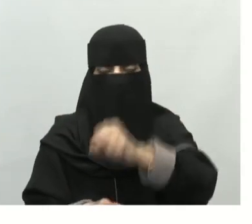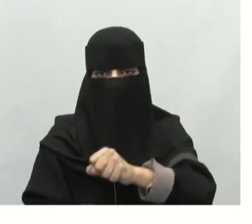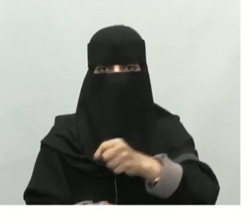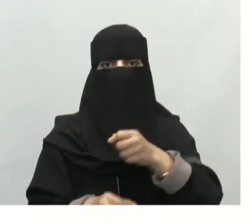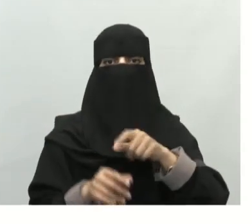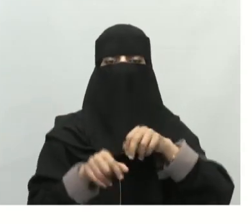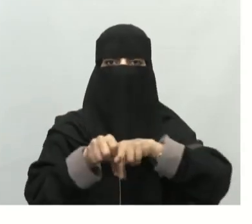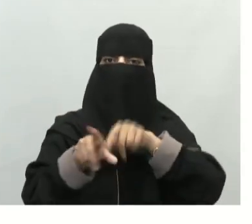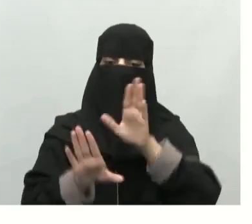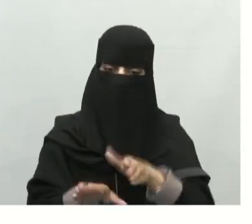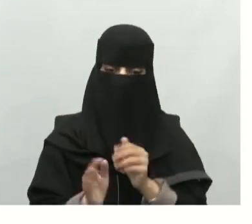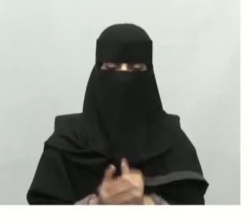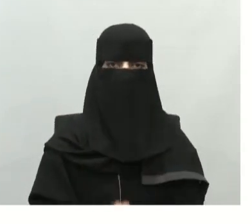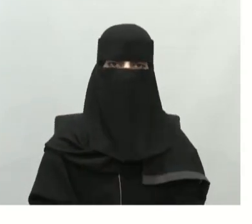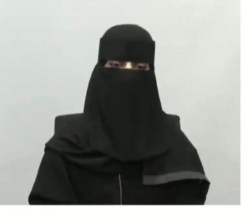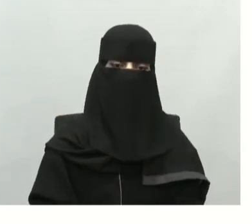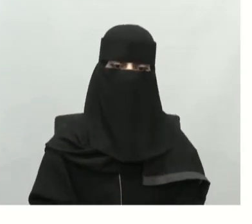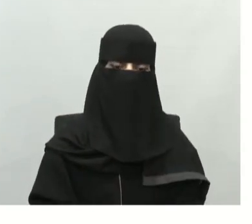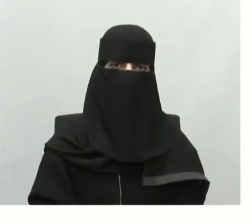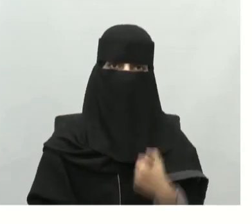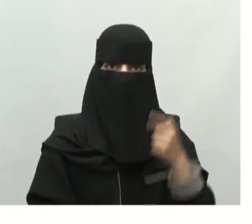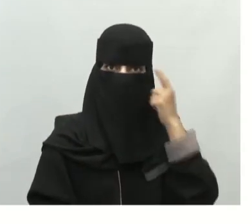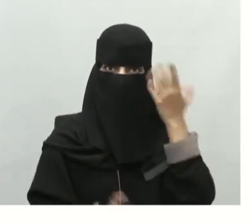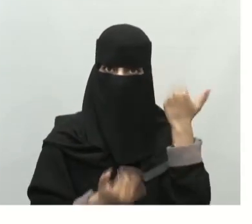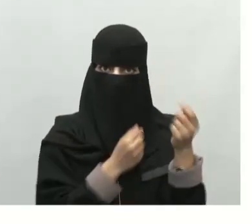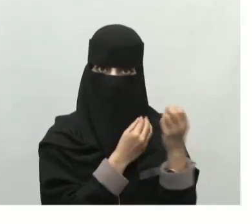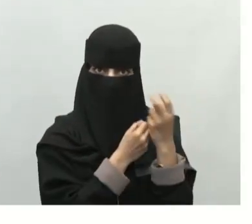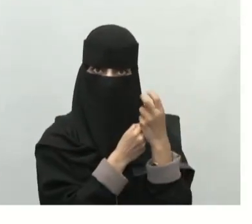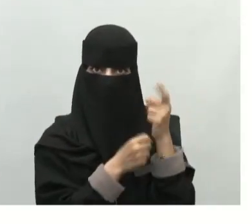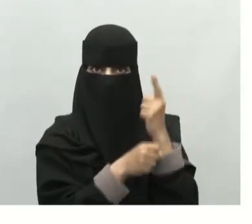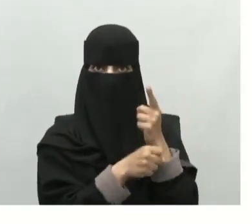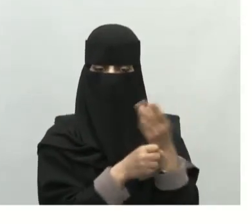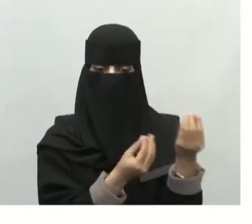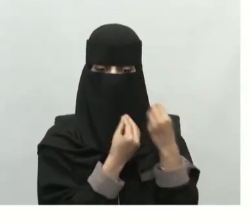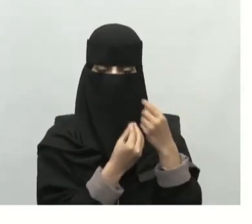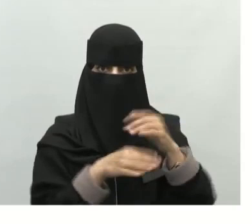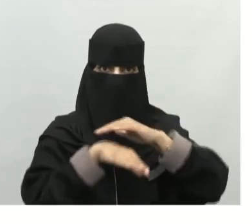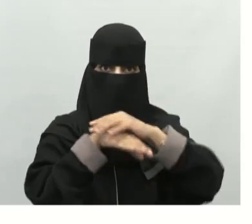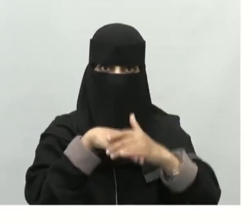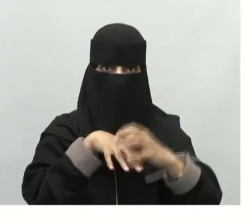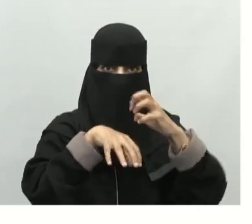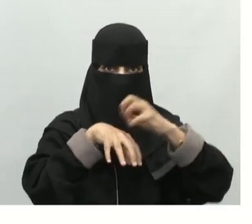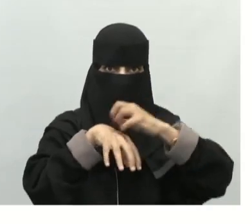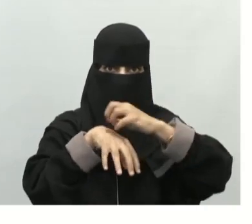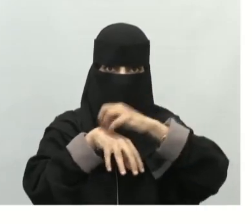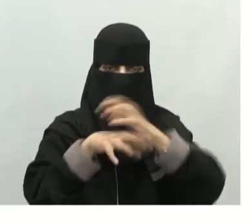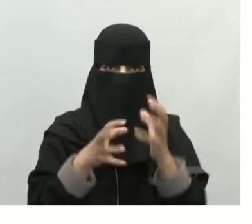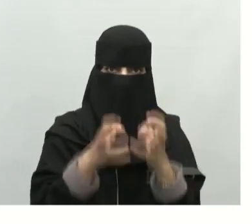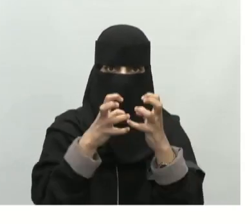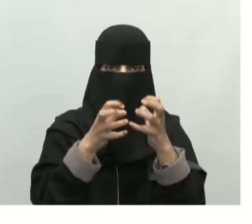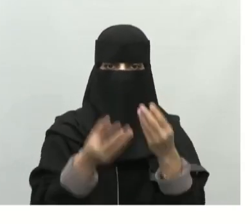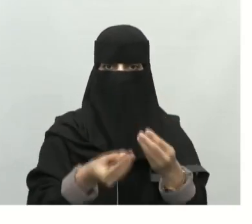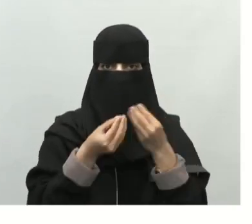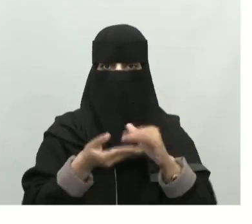بعض الحيوانات ذكر لي معلمي ان اجسام الزواحف مغطاه بحراشف قرنيه جافه